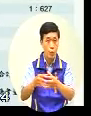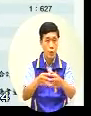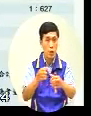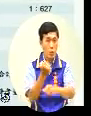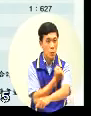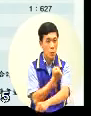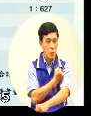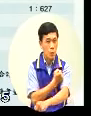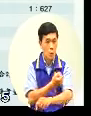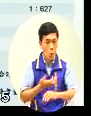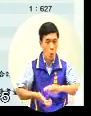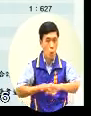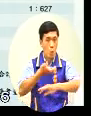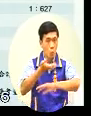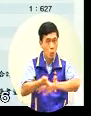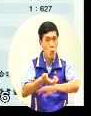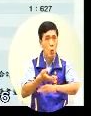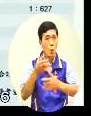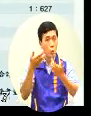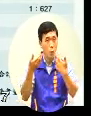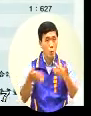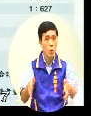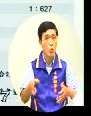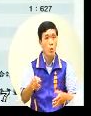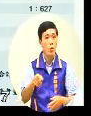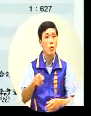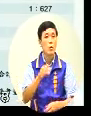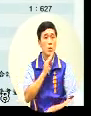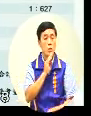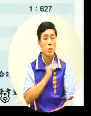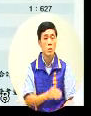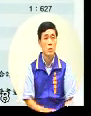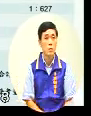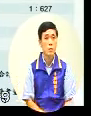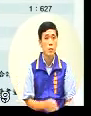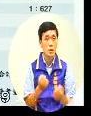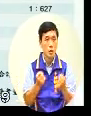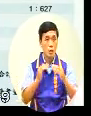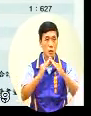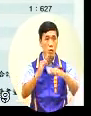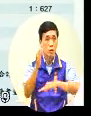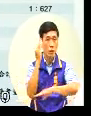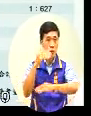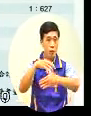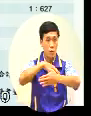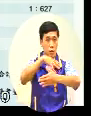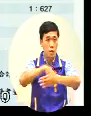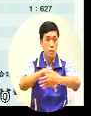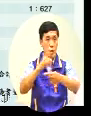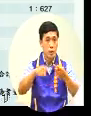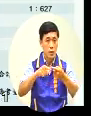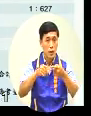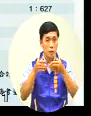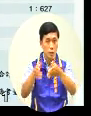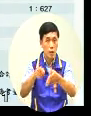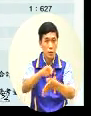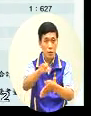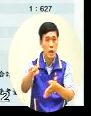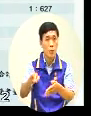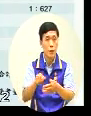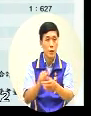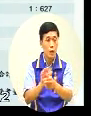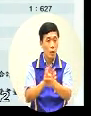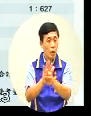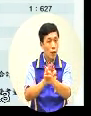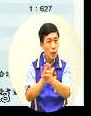的、最付劳力的一些人力哈，在我们事务里面哈，真的是应该好好的来善待他。可是因